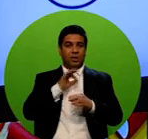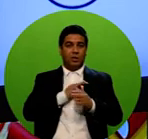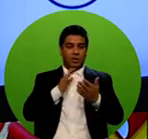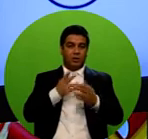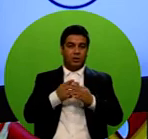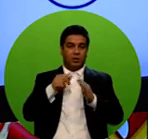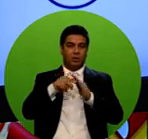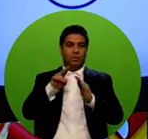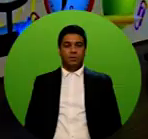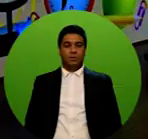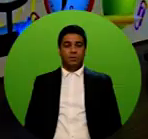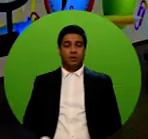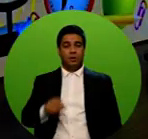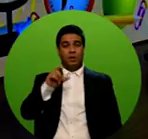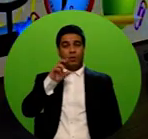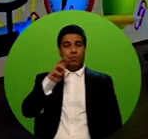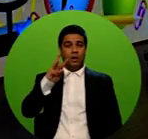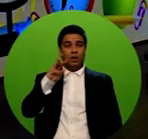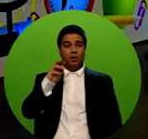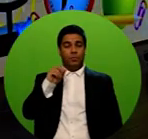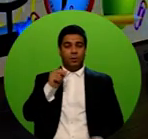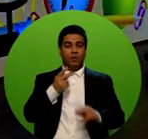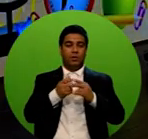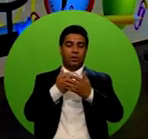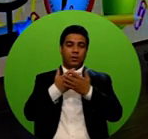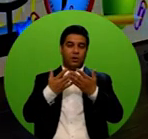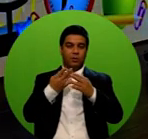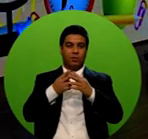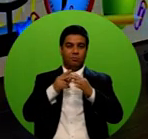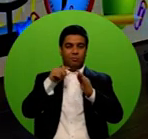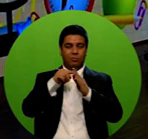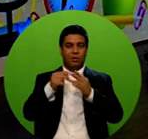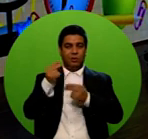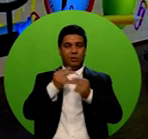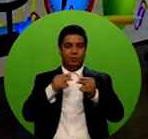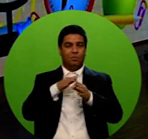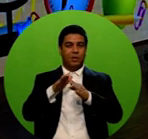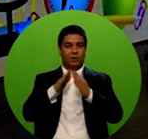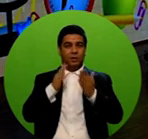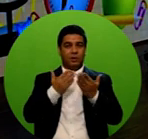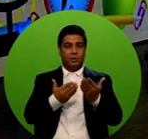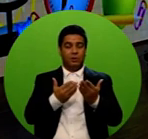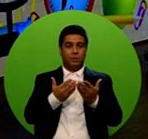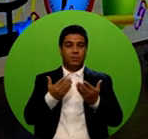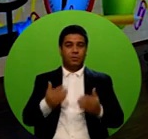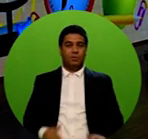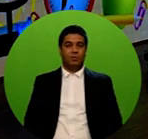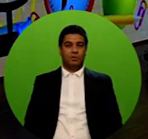ishlatiladigan piktogrammadir. Emblemalar turli geometrik shakllarda bajariladi.